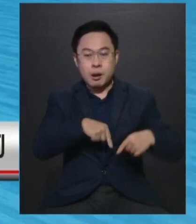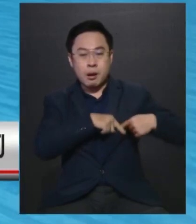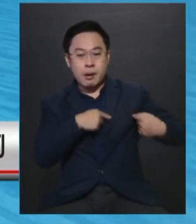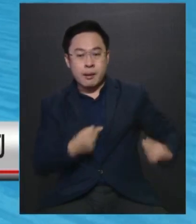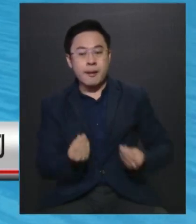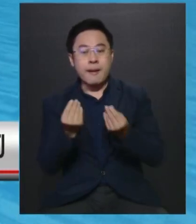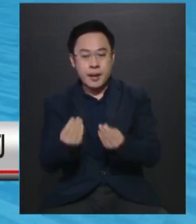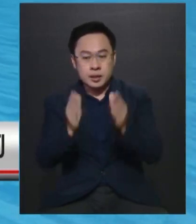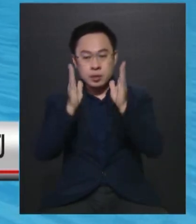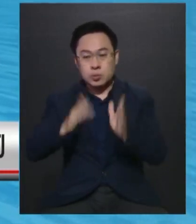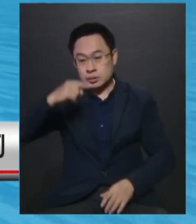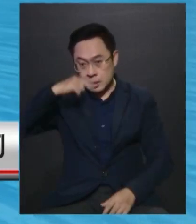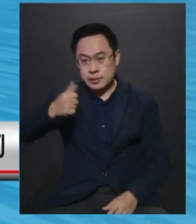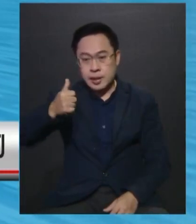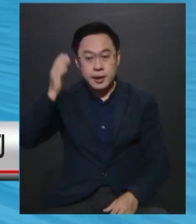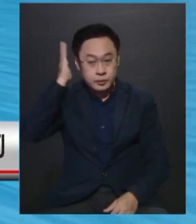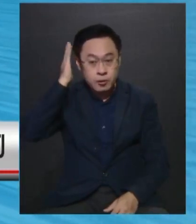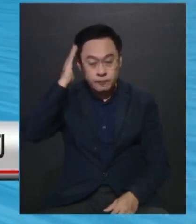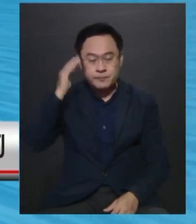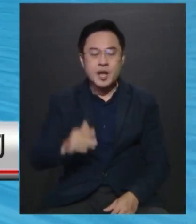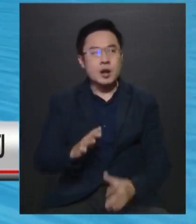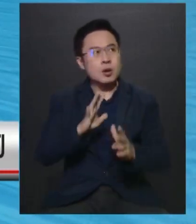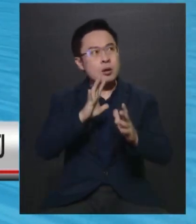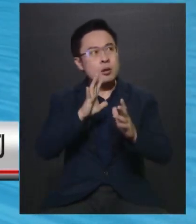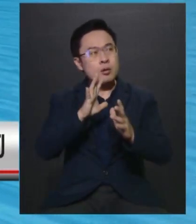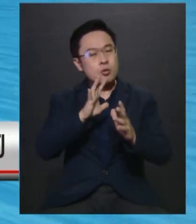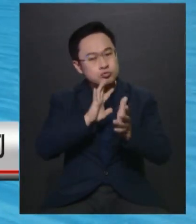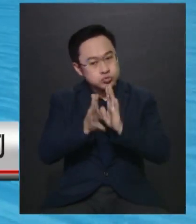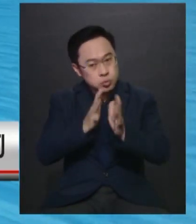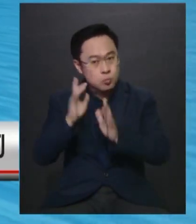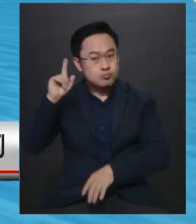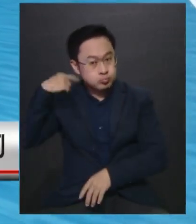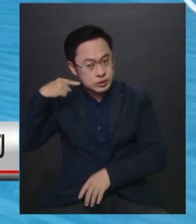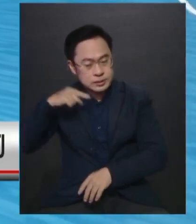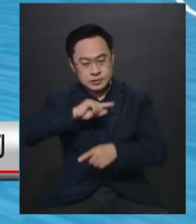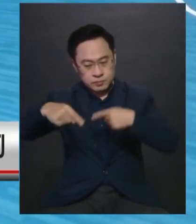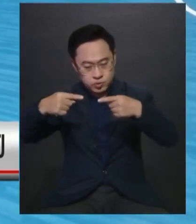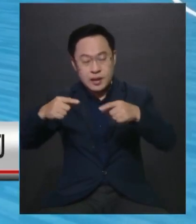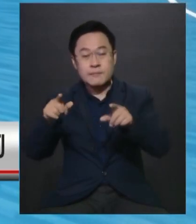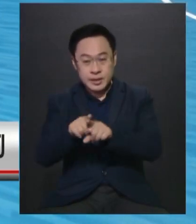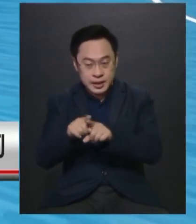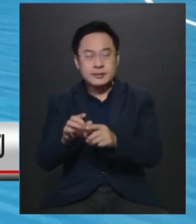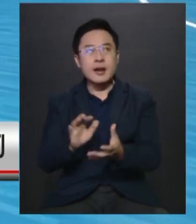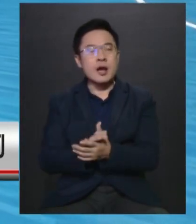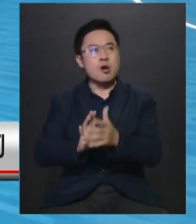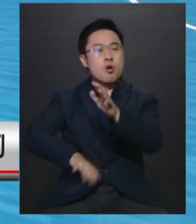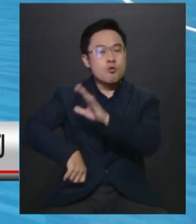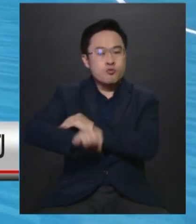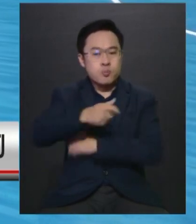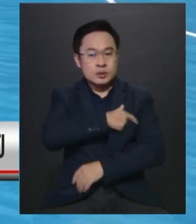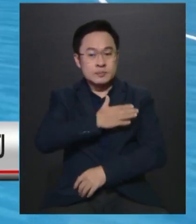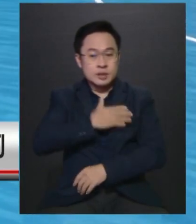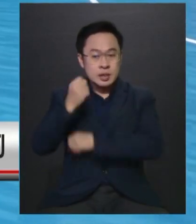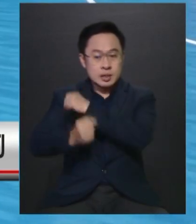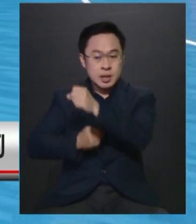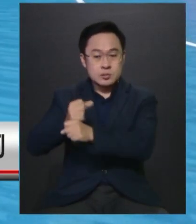พราะว่าเมื่อกี้เราก็อัปเดตกันไปแล้วฟุตซอลหญิงในศึก NSDF ไหนจะ U23 ของช้างศึกไทย